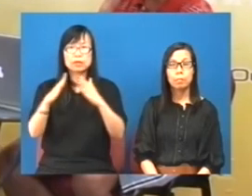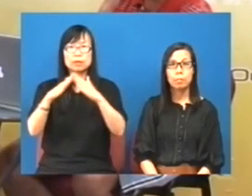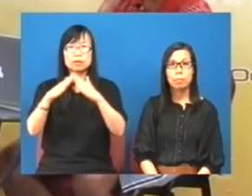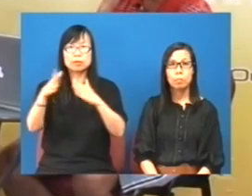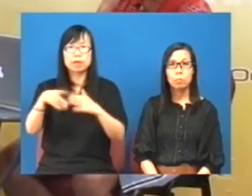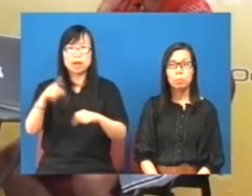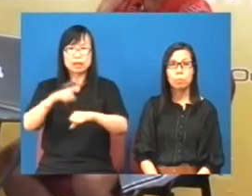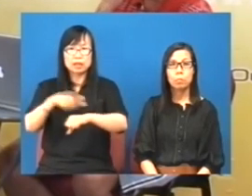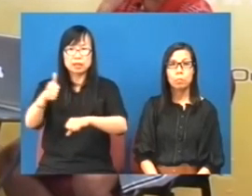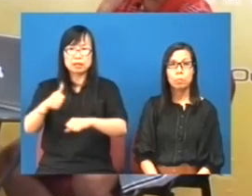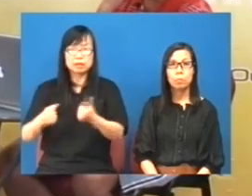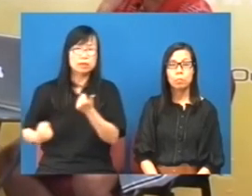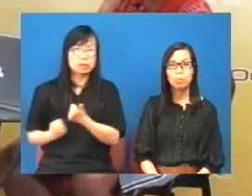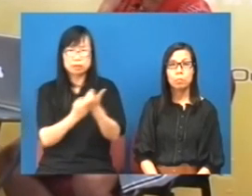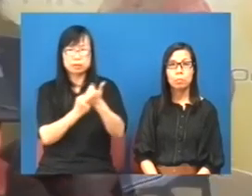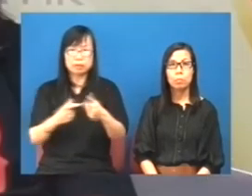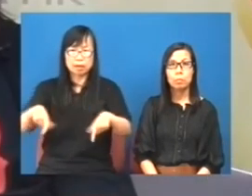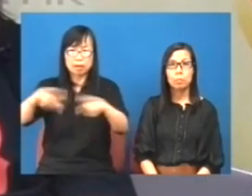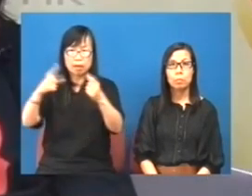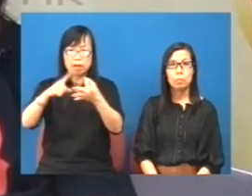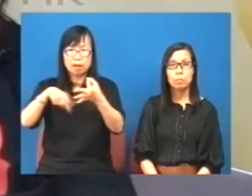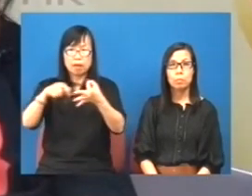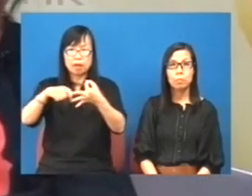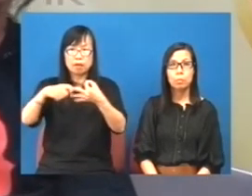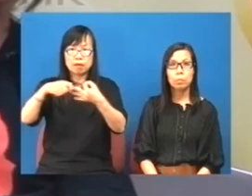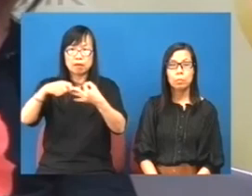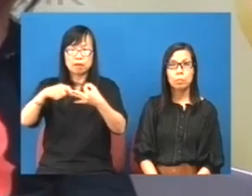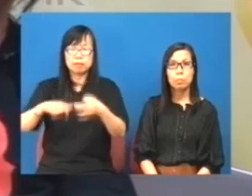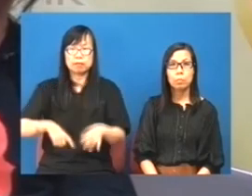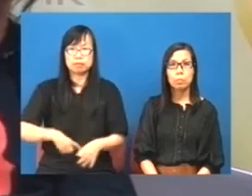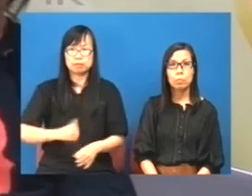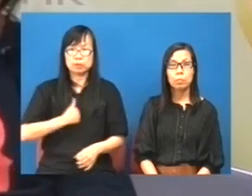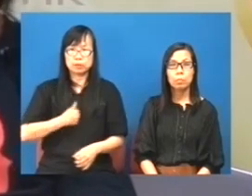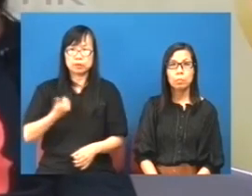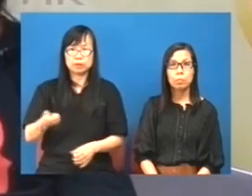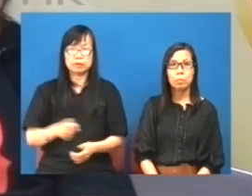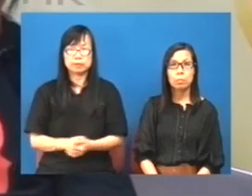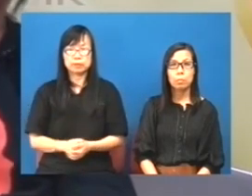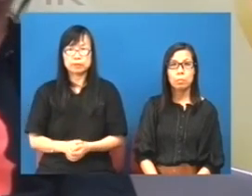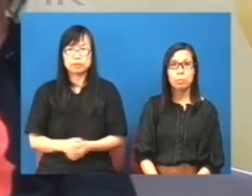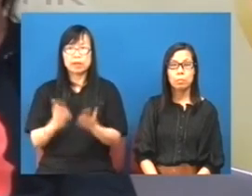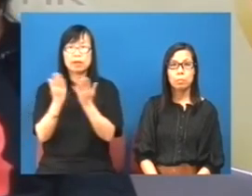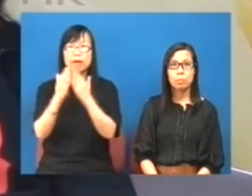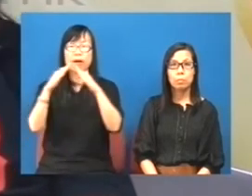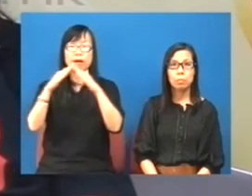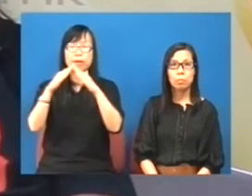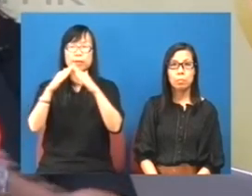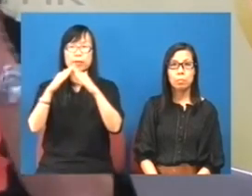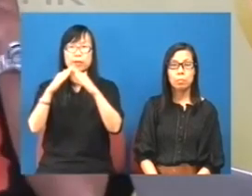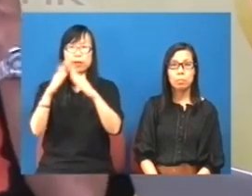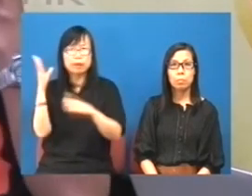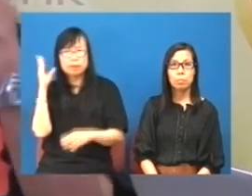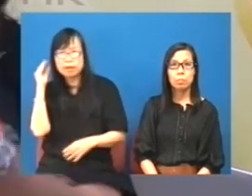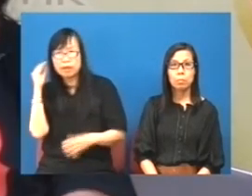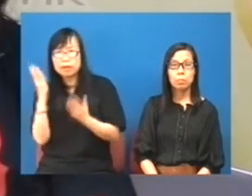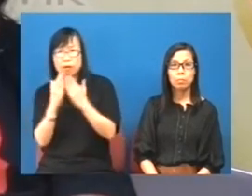立即第一時間出來支持林老師因為為什麼呢你不支持他 炒魷魚的時候就麻煩了第三個就是學校我聽說